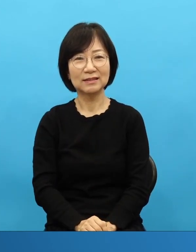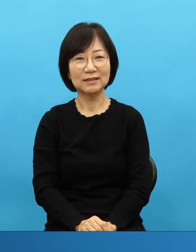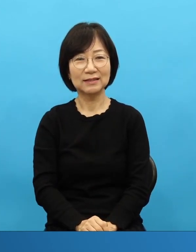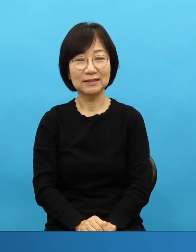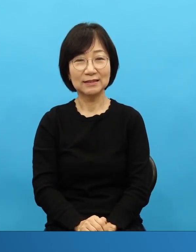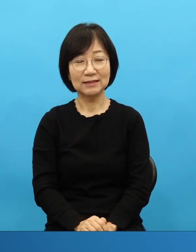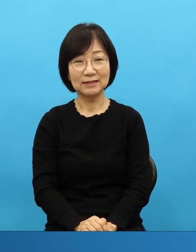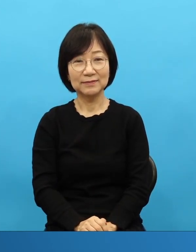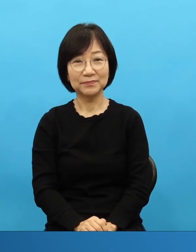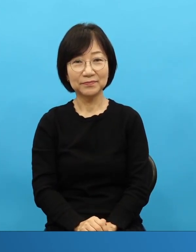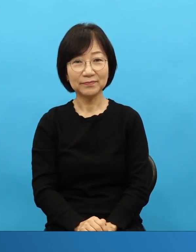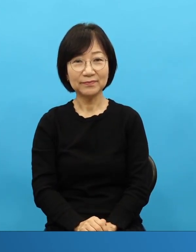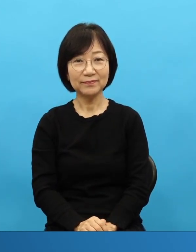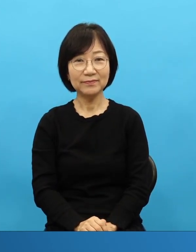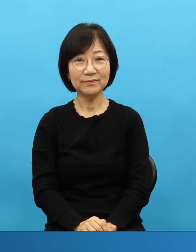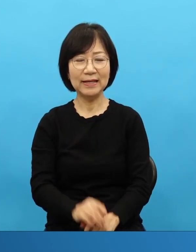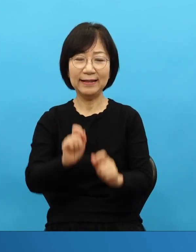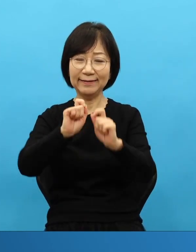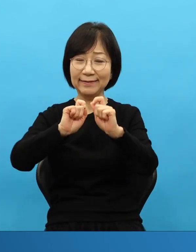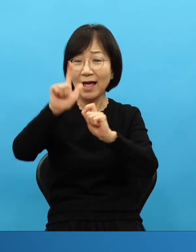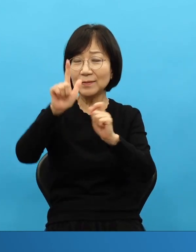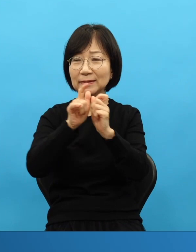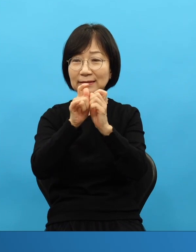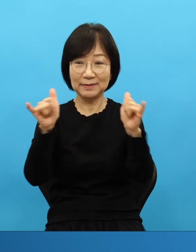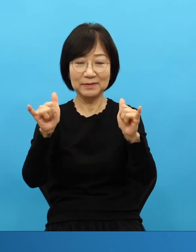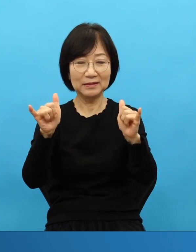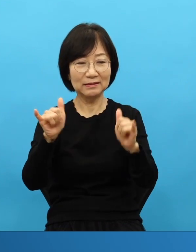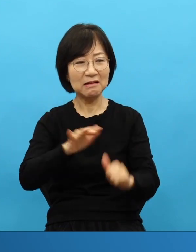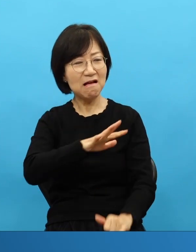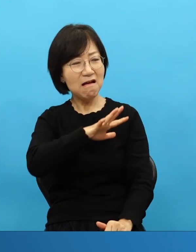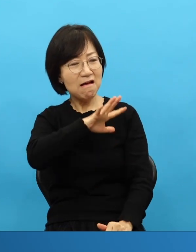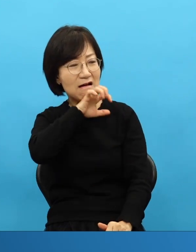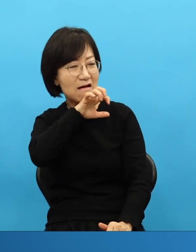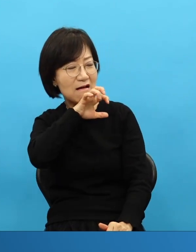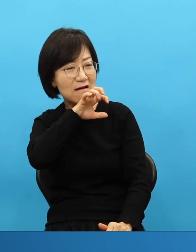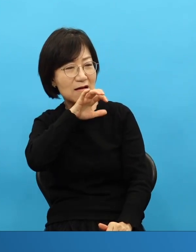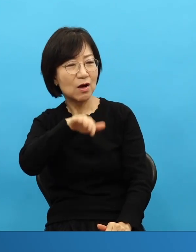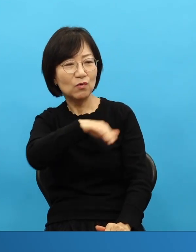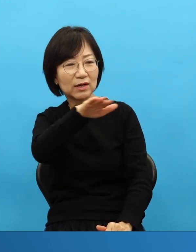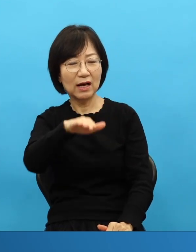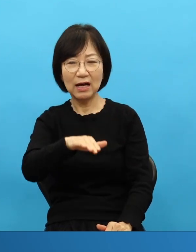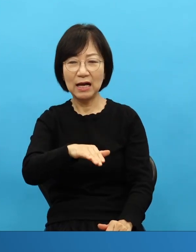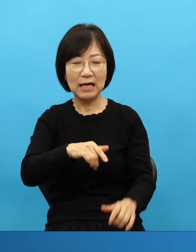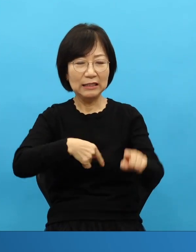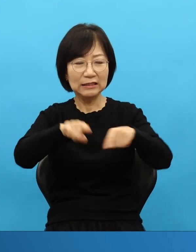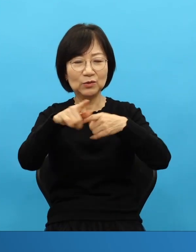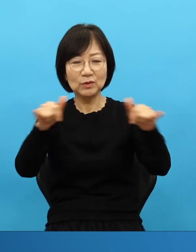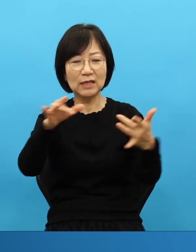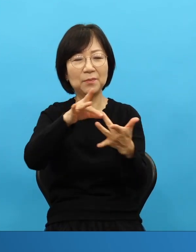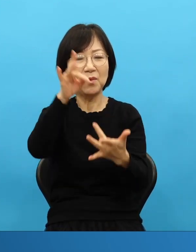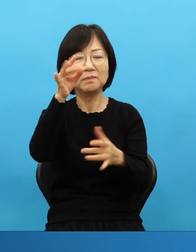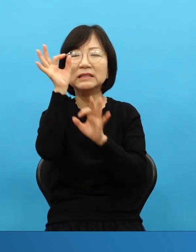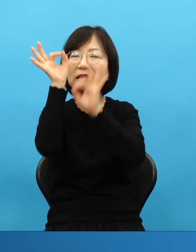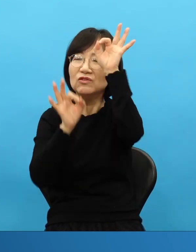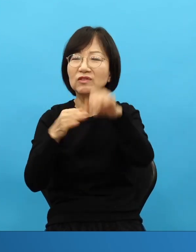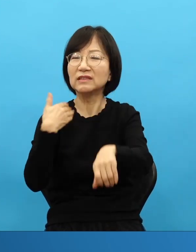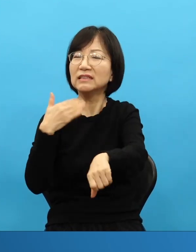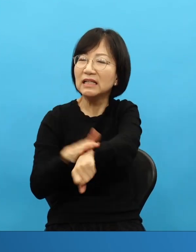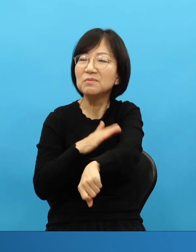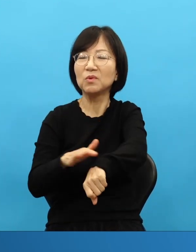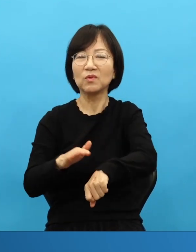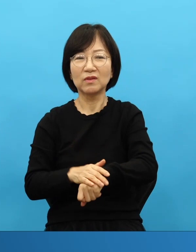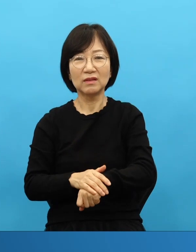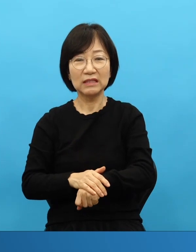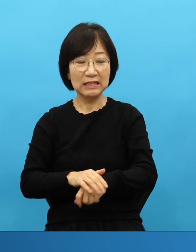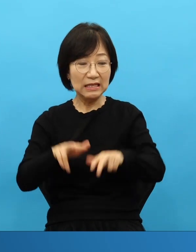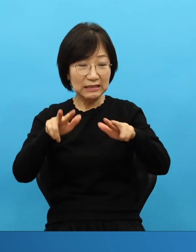대부분 사람들이 우리가 지금 지도자를 잘못 선택을 했어. But the majority who said, oh, we've chosen the wrong leader. 아니 광야 40년 우리가 여기서